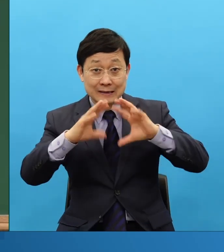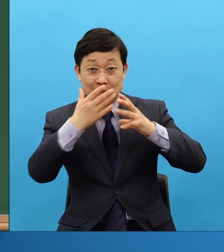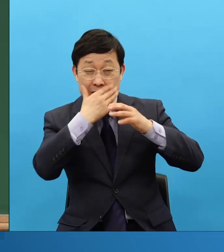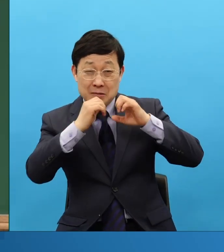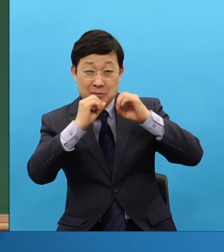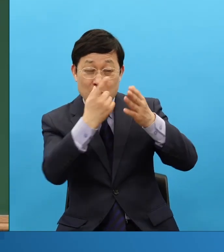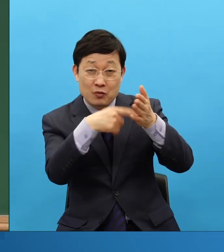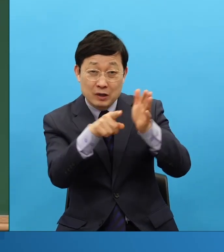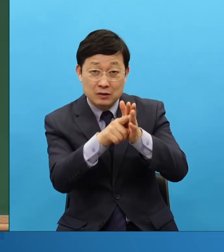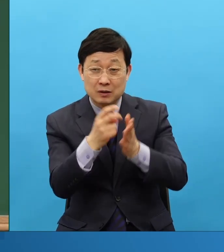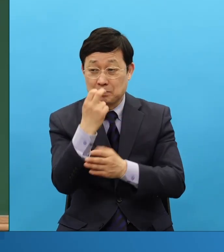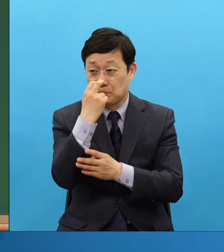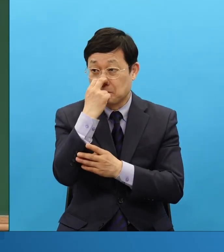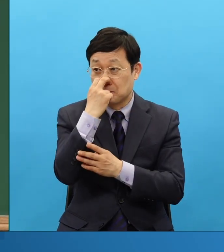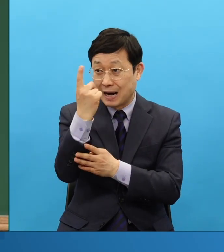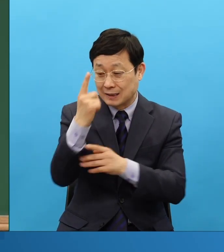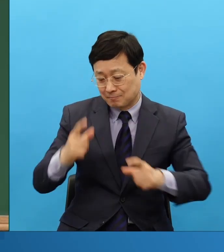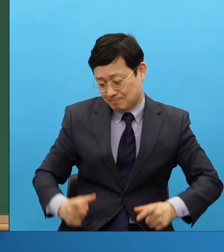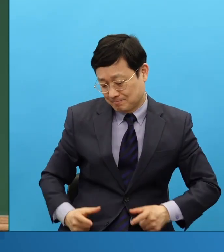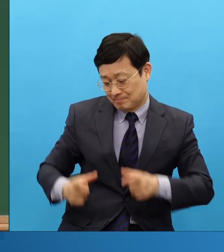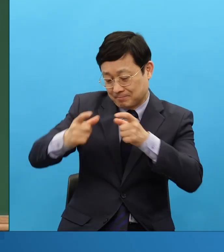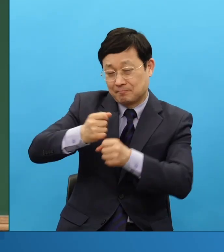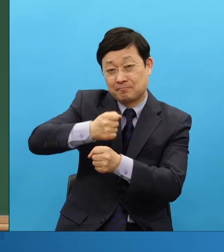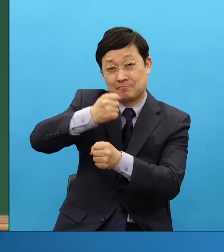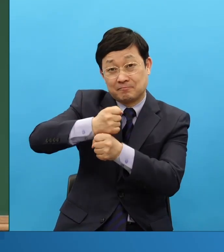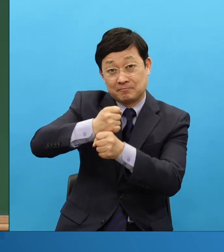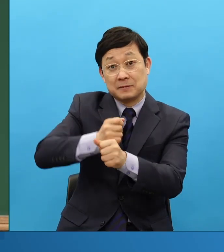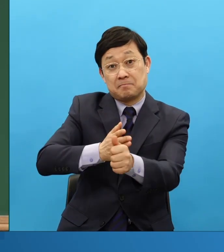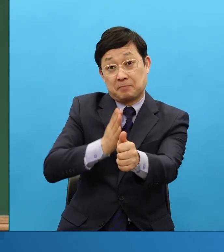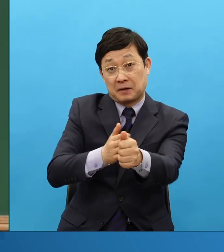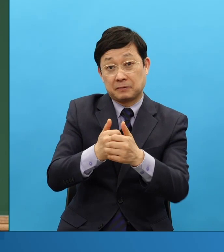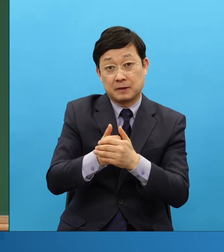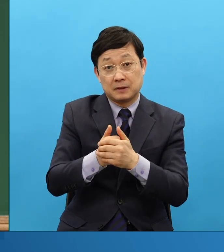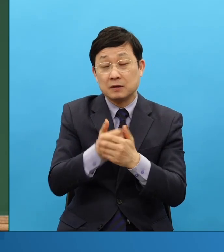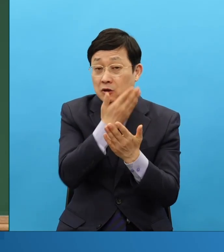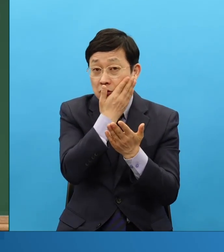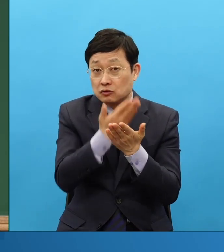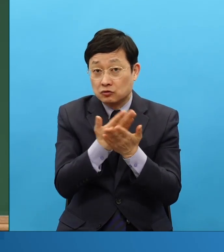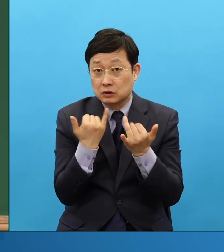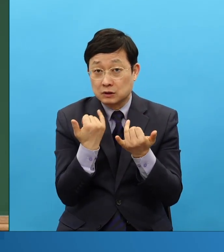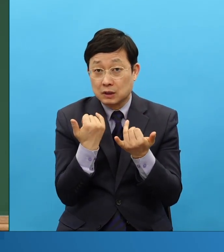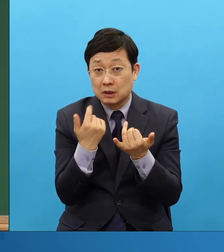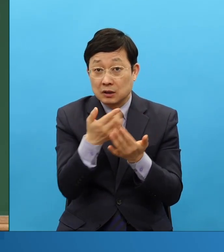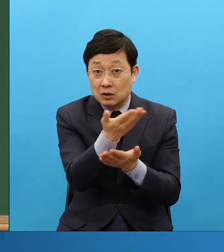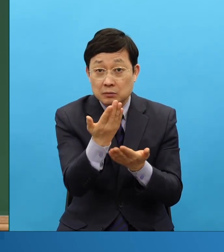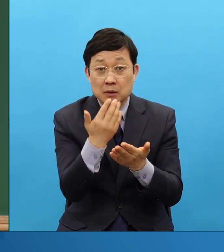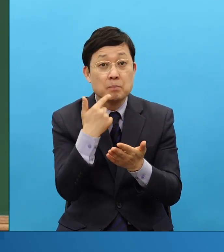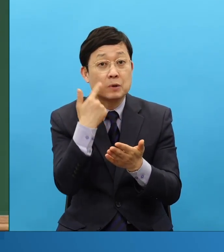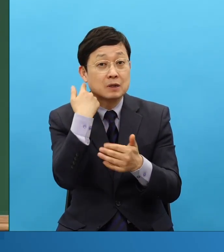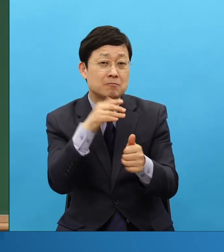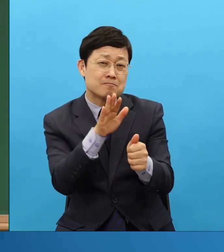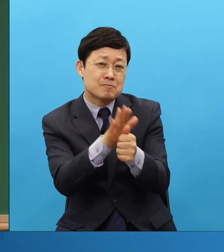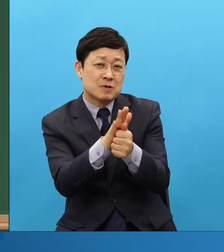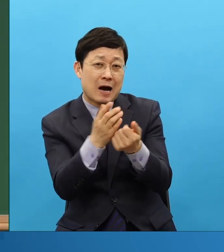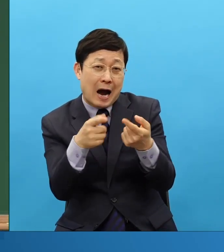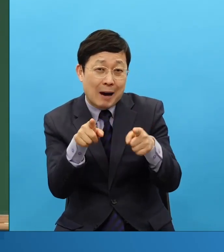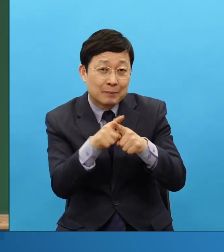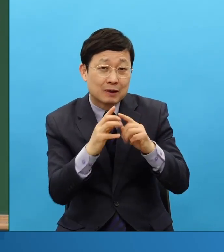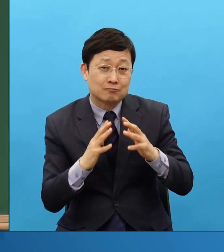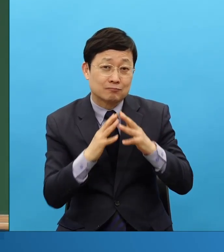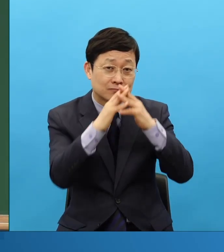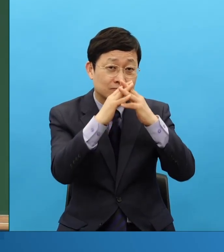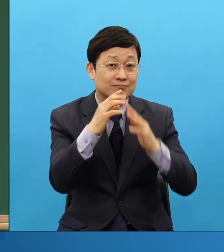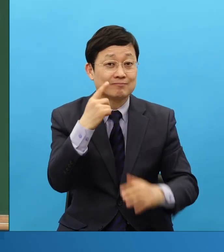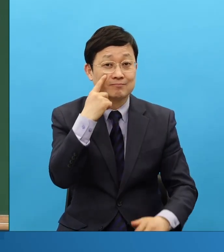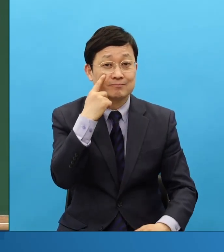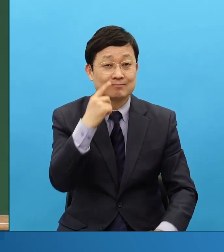망대를 만드시는데 중직자 여러분이 손발이 돼야 돼요. And so all pastors are establishing and making the partisans to save the world,